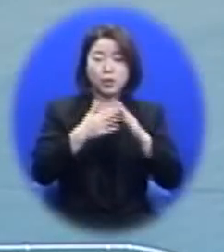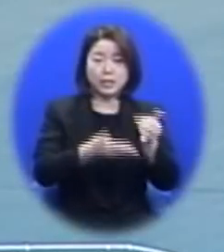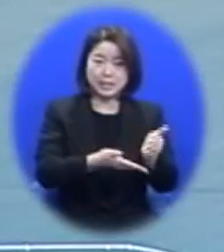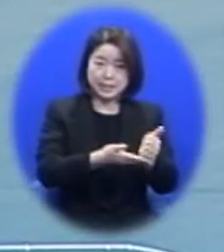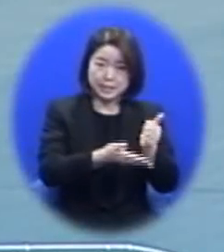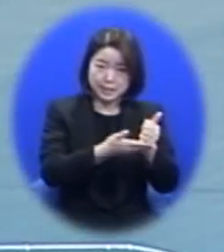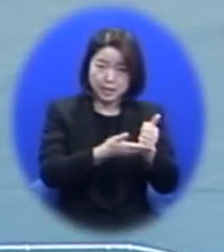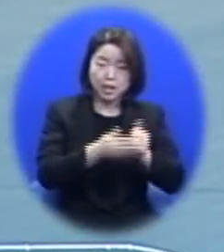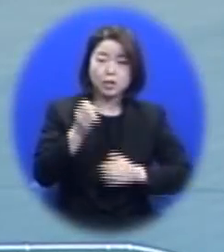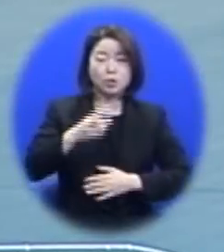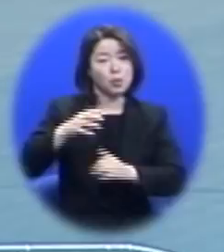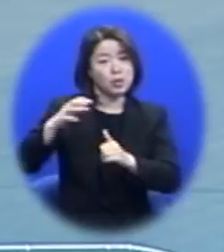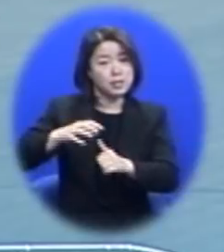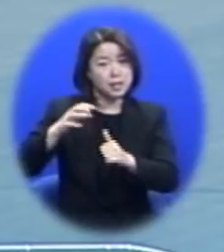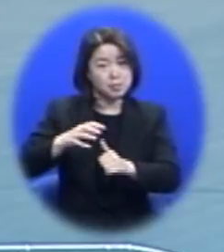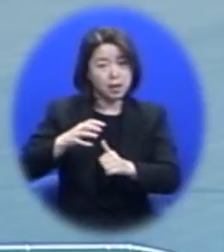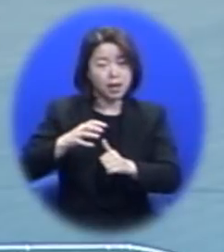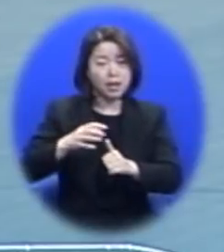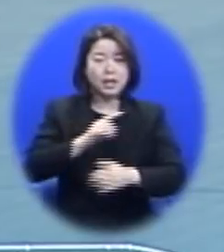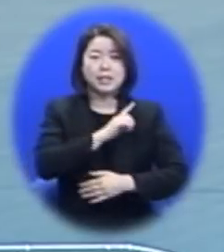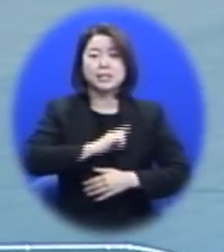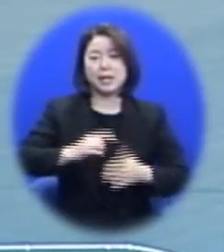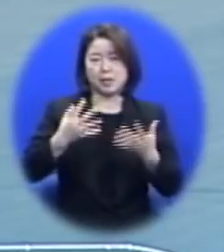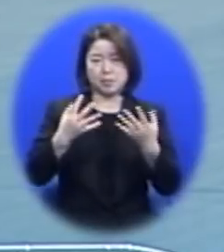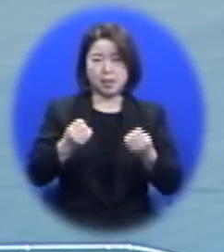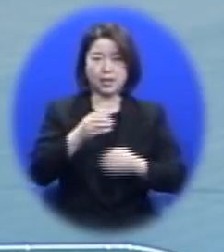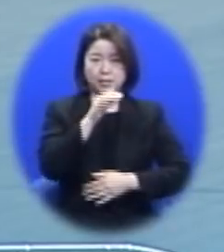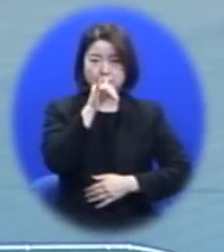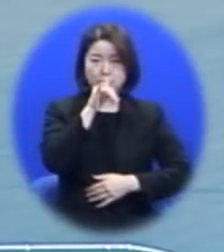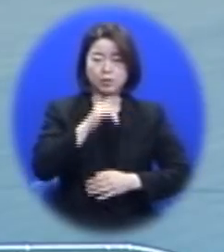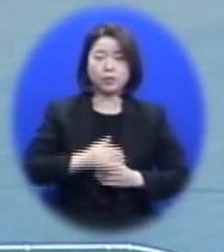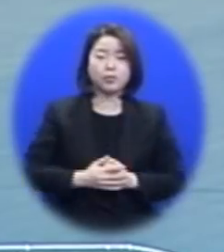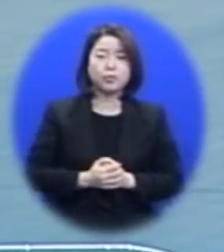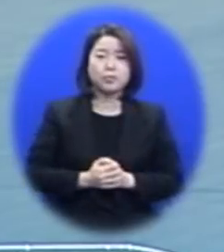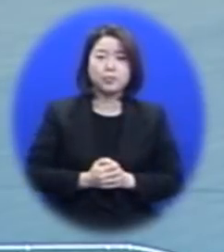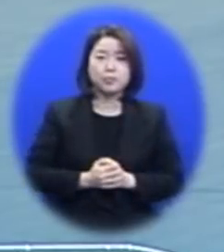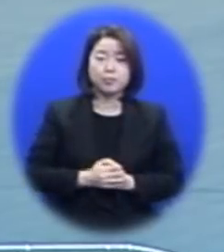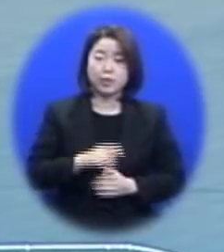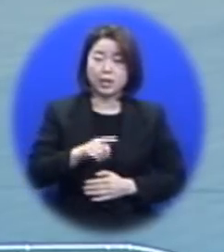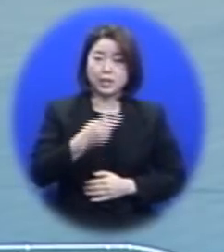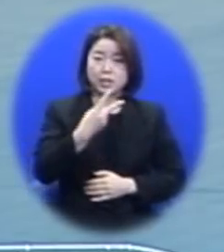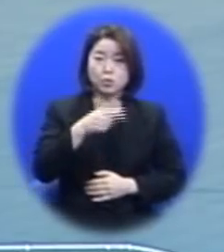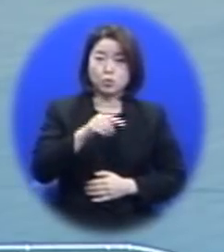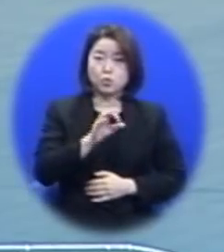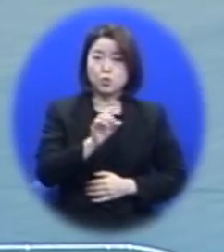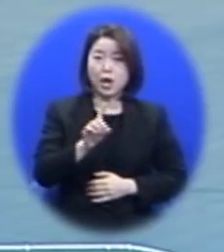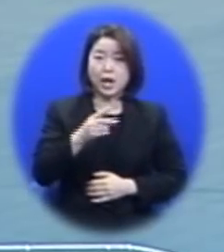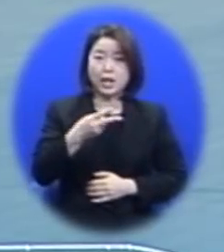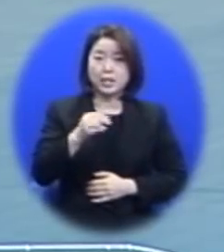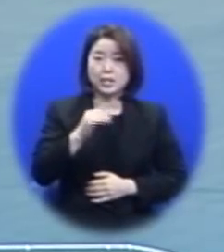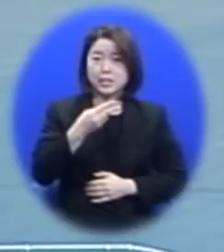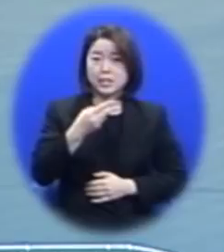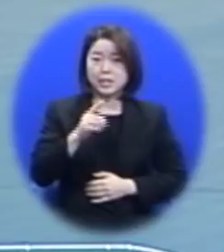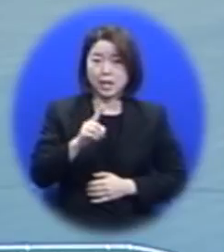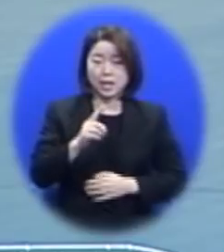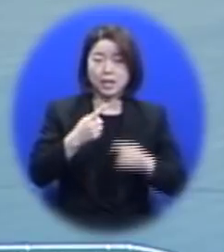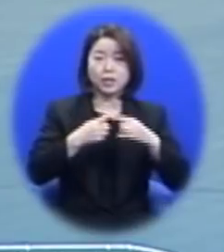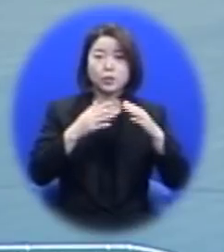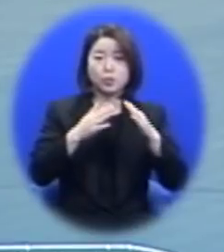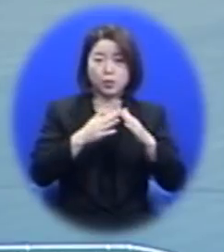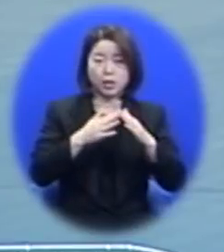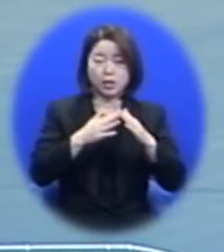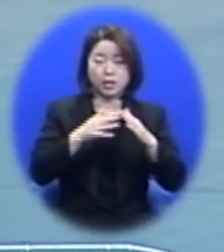또 책망받은 것도 가장 많습니다. 이 두아디라 교회에 받은